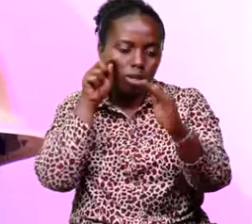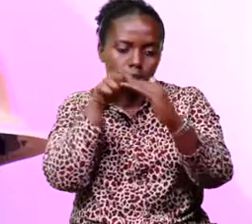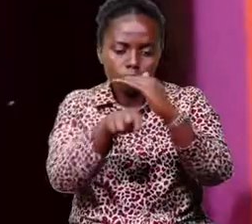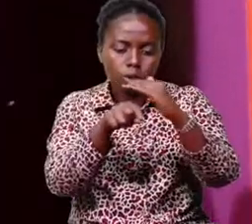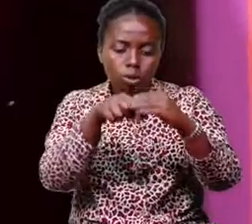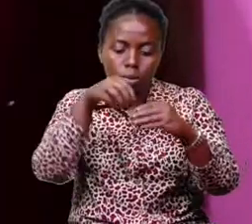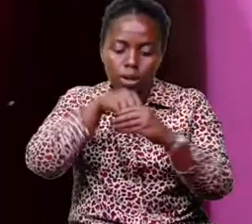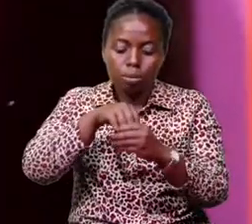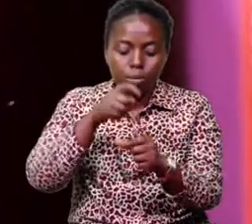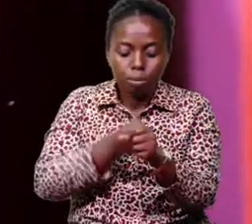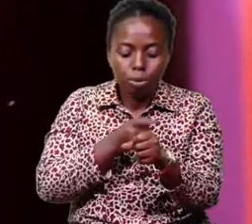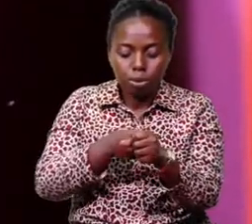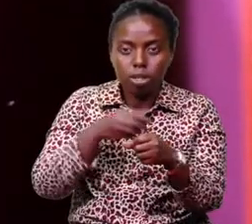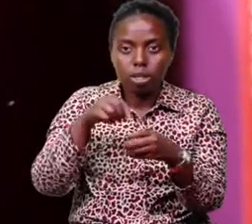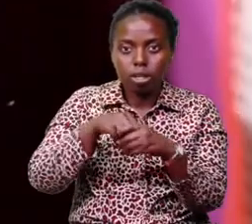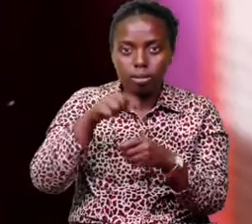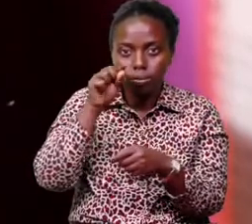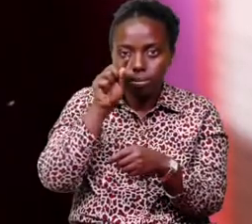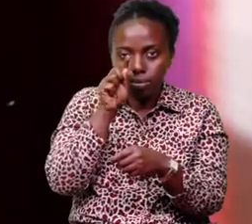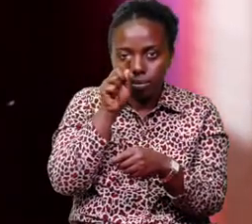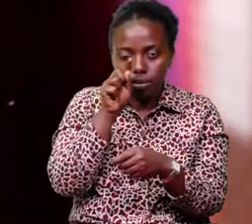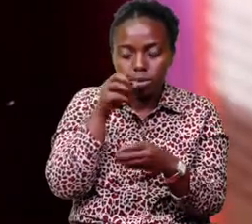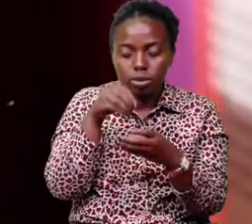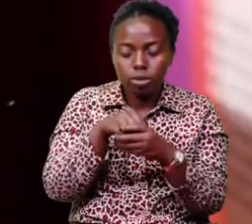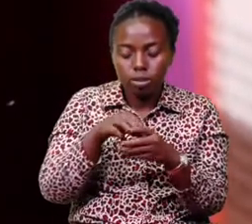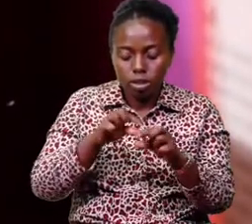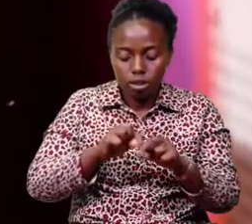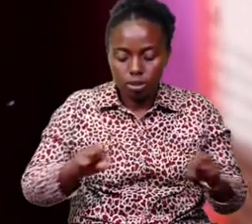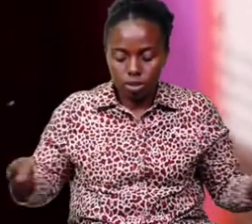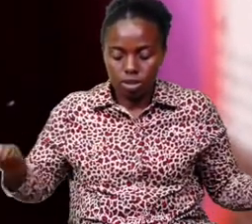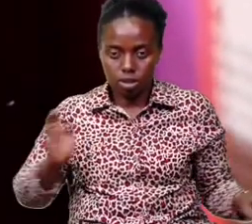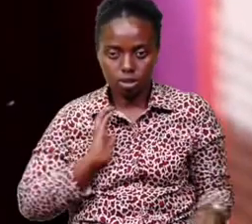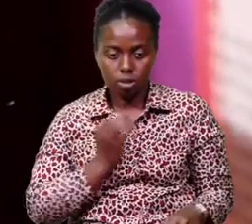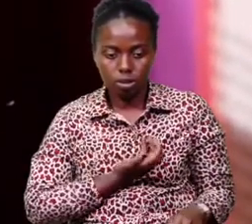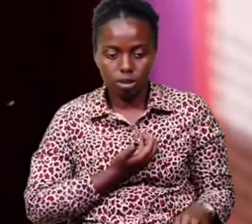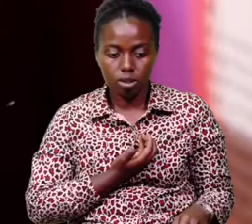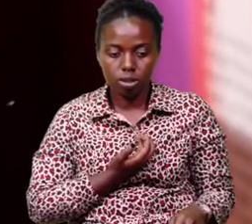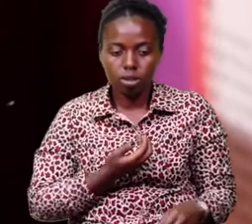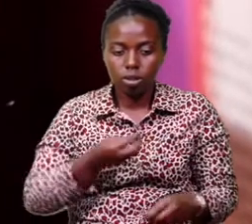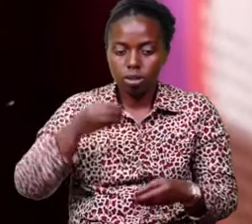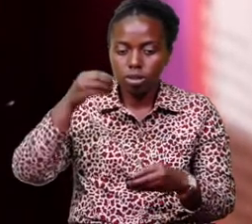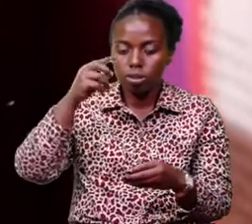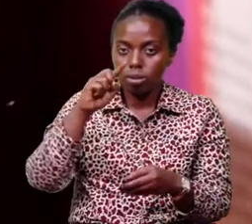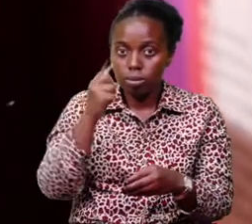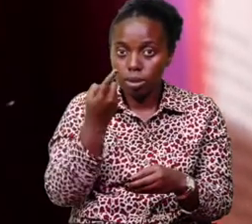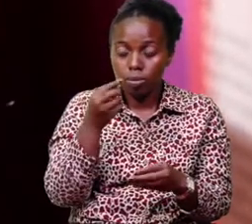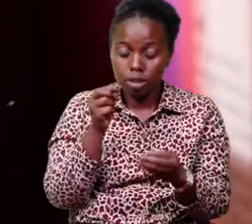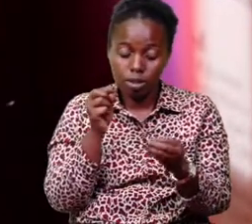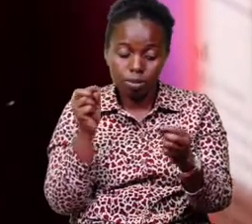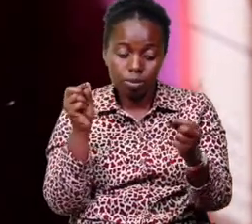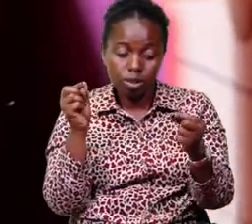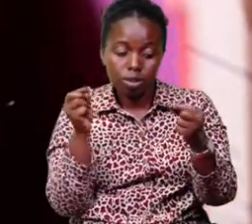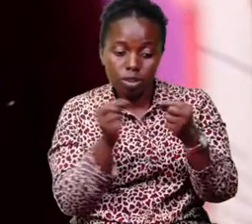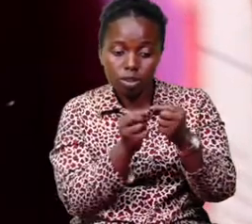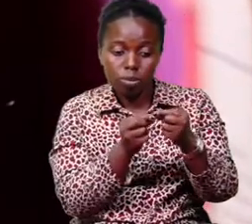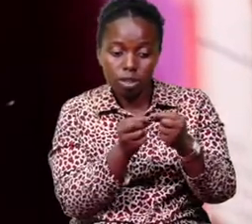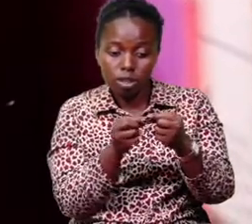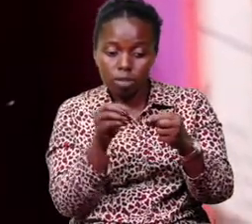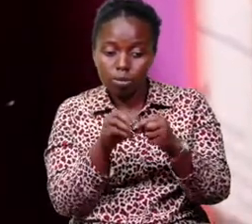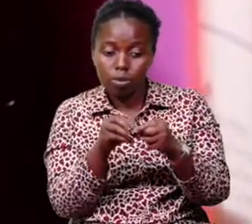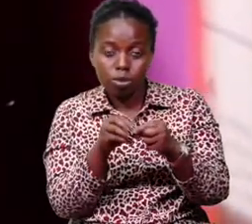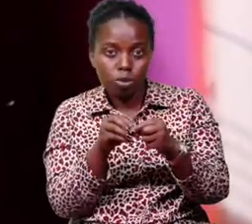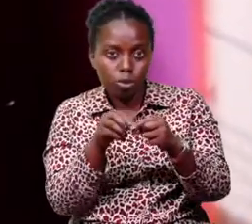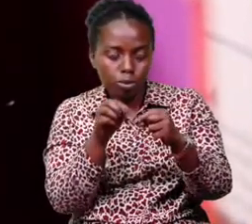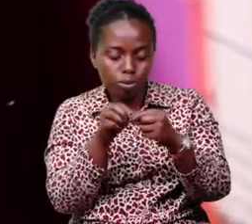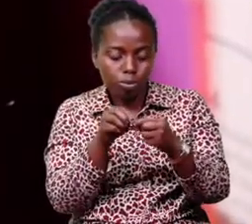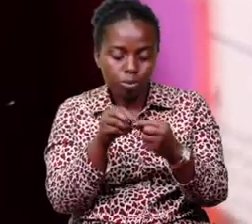birayi, hanyuma tugafata na ka gatsinga kacu nakubwiye, turaza tugacomeke muri ya misumari yacu